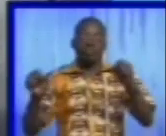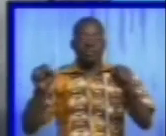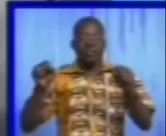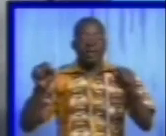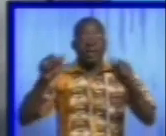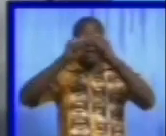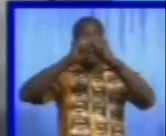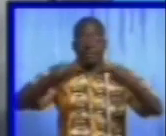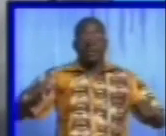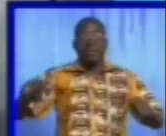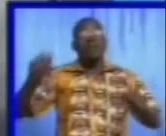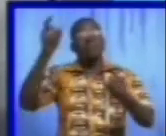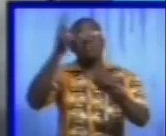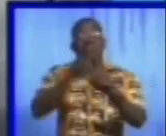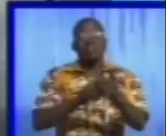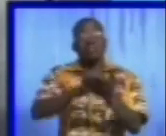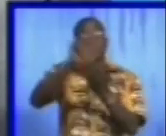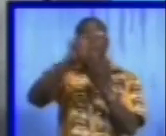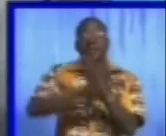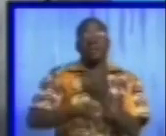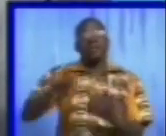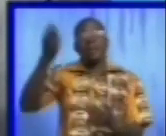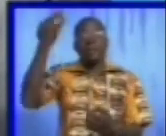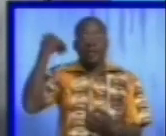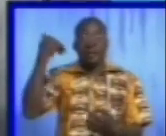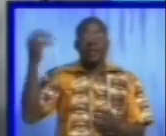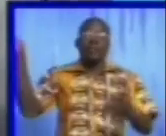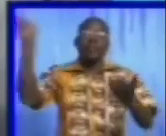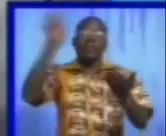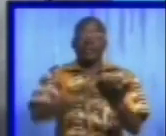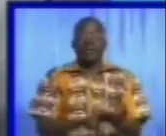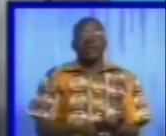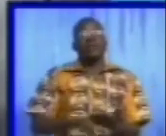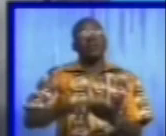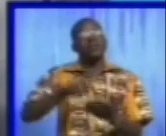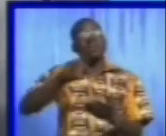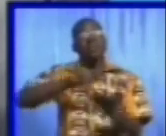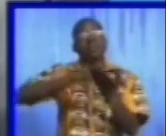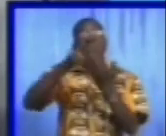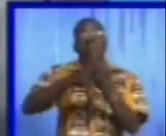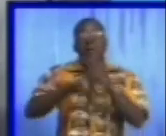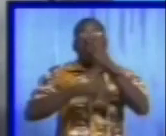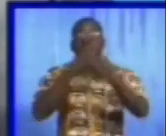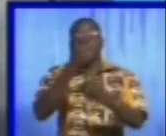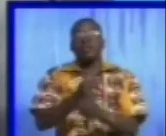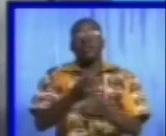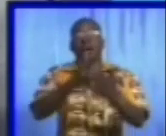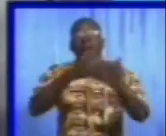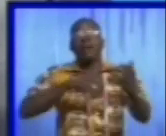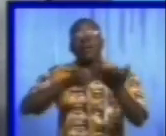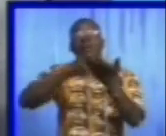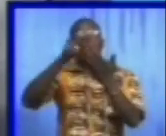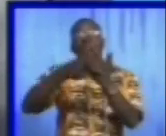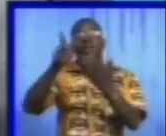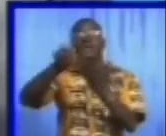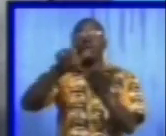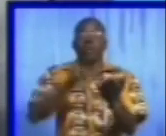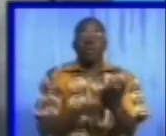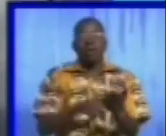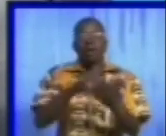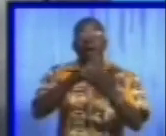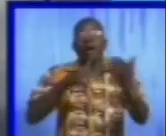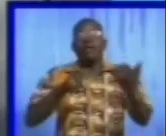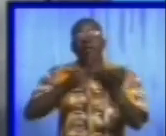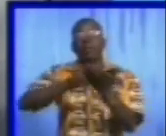a eu lieu au mois de septembre dernier qui a permis de valider au plan national deux avant-projets de loi. Un avant-projet